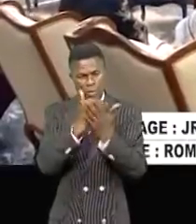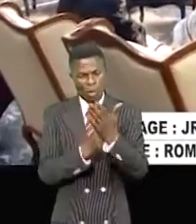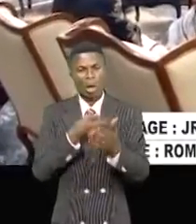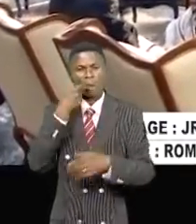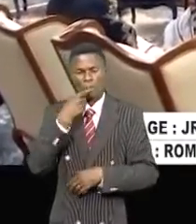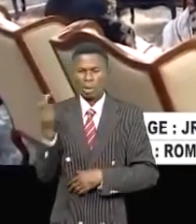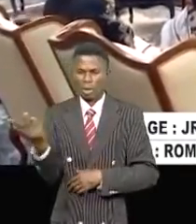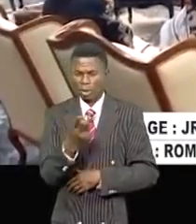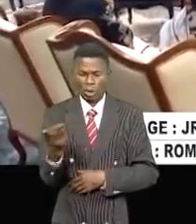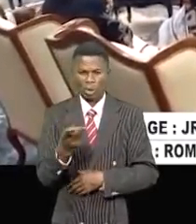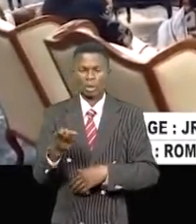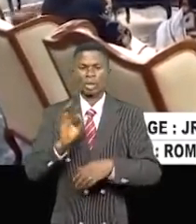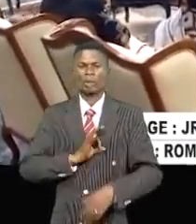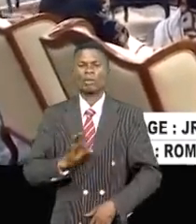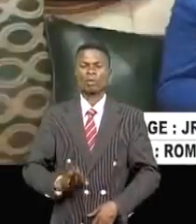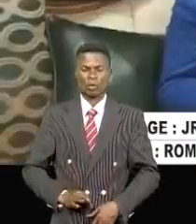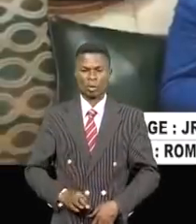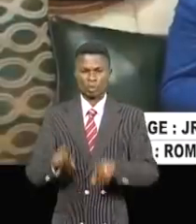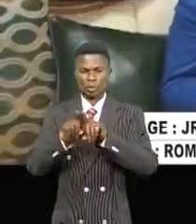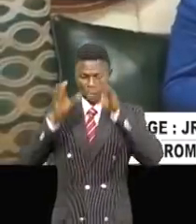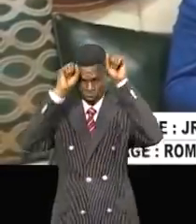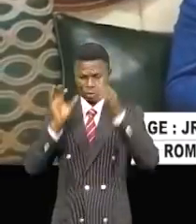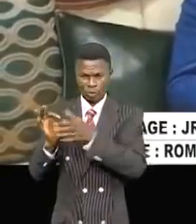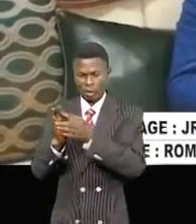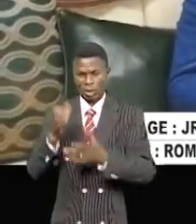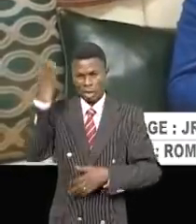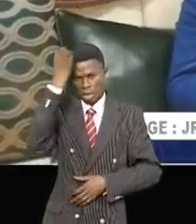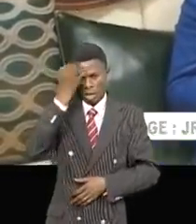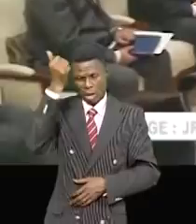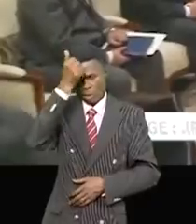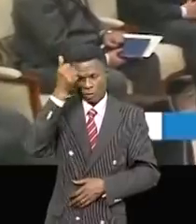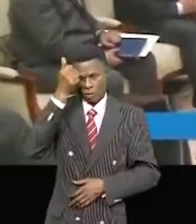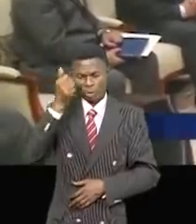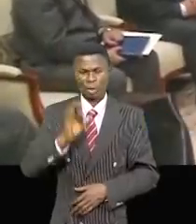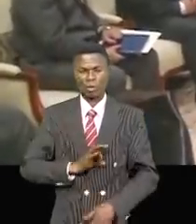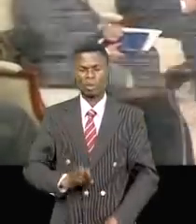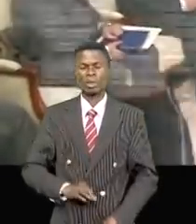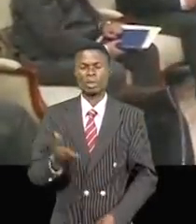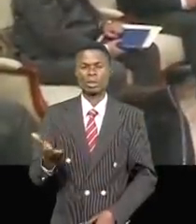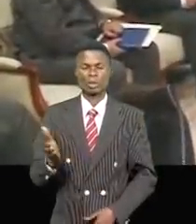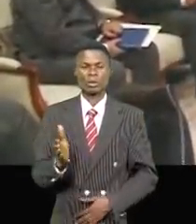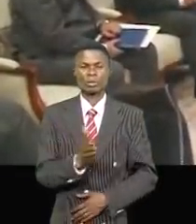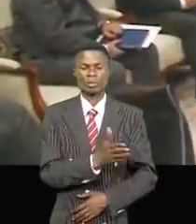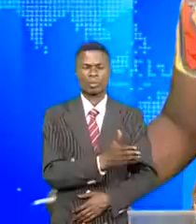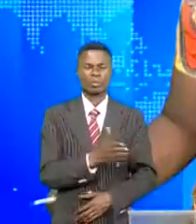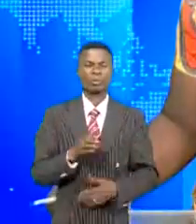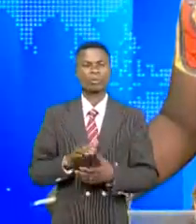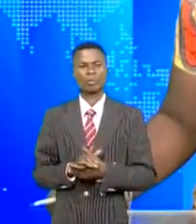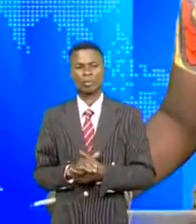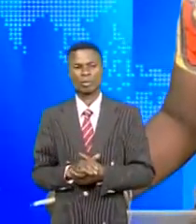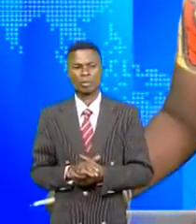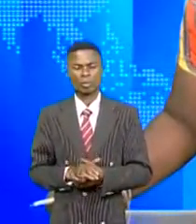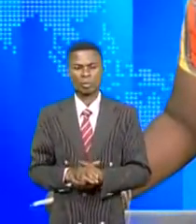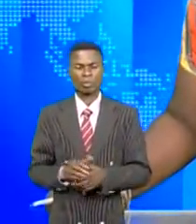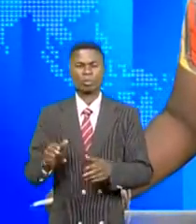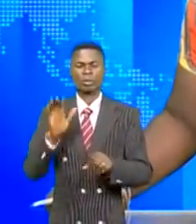échanges avec le président de la République et président en exercice de l'Union africaine, Félix-Antoine Tshisekedi Tshilombo.